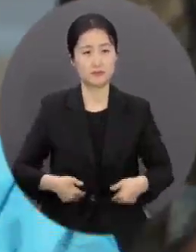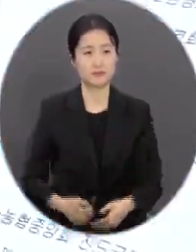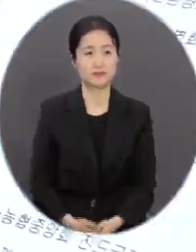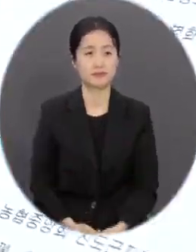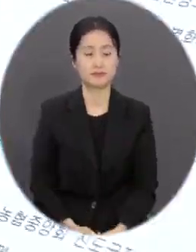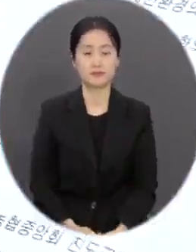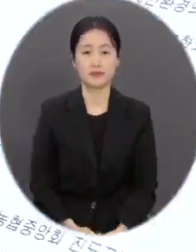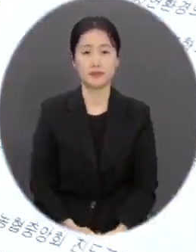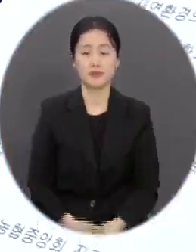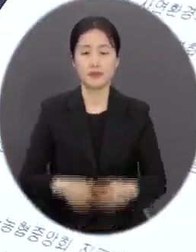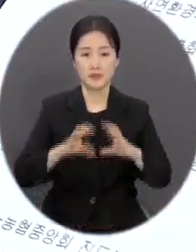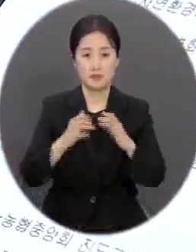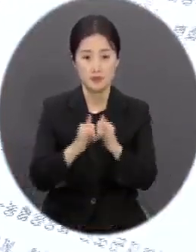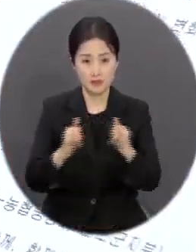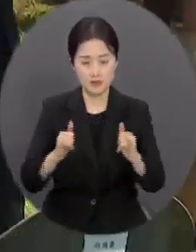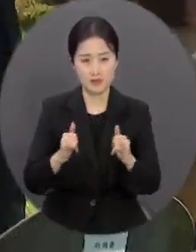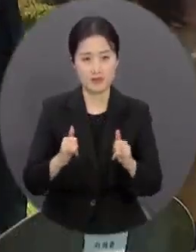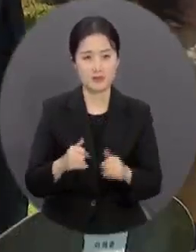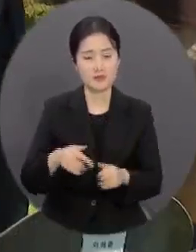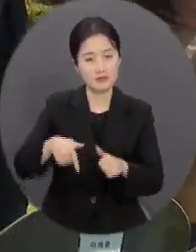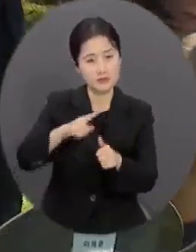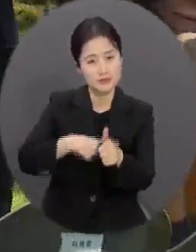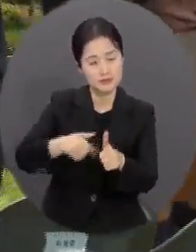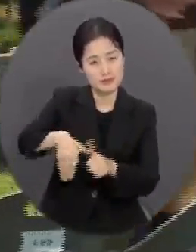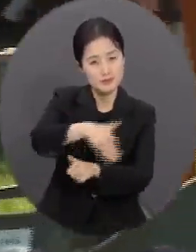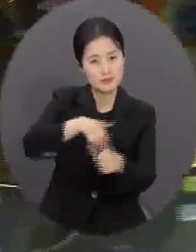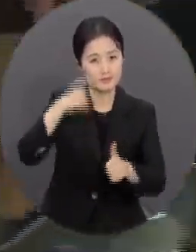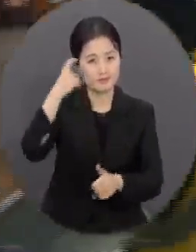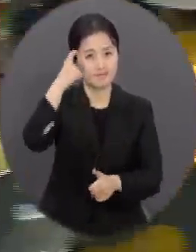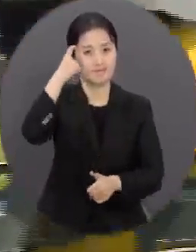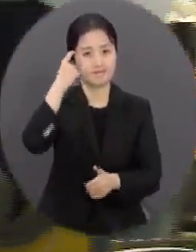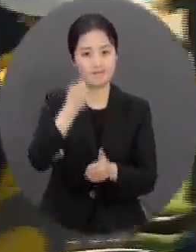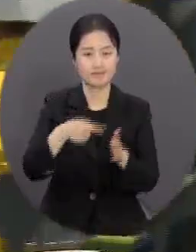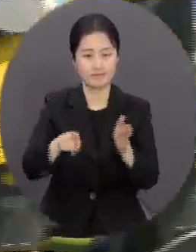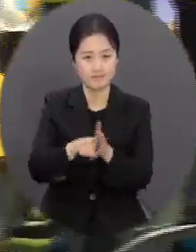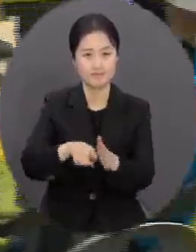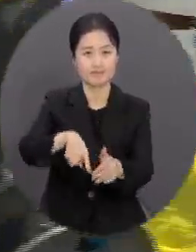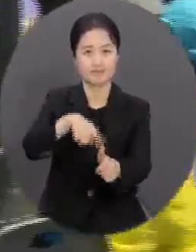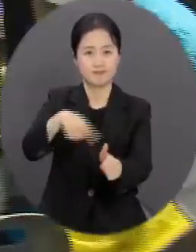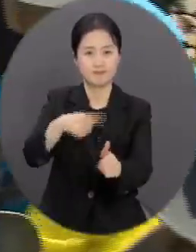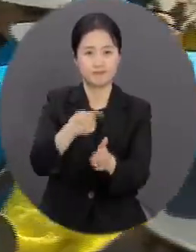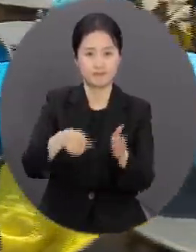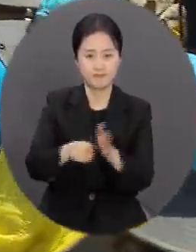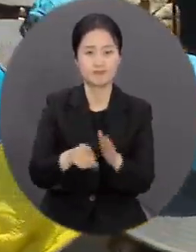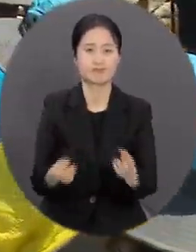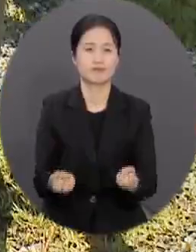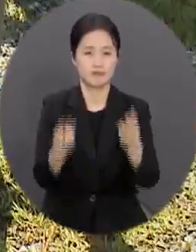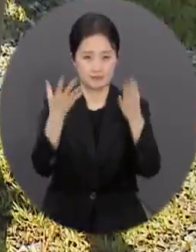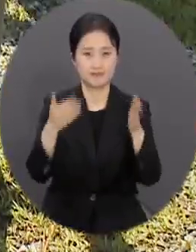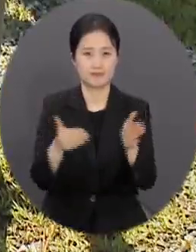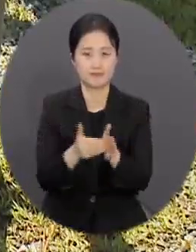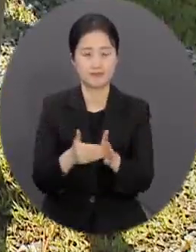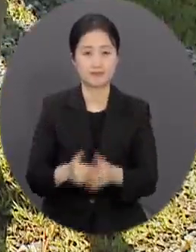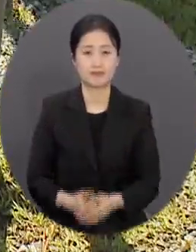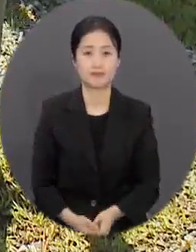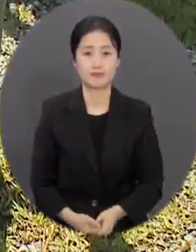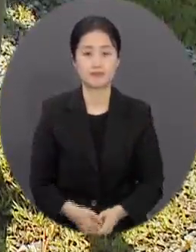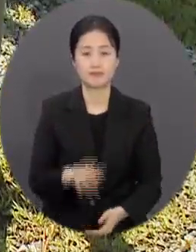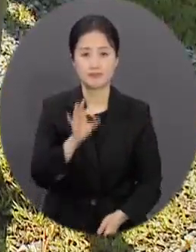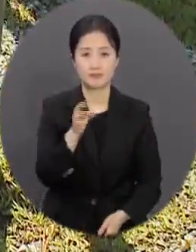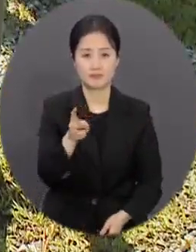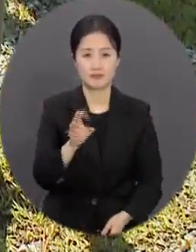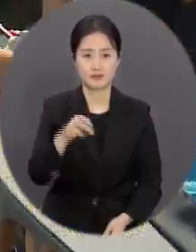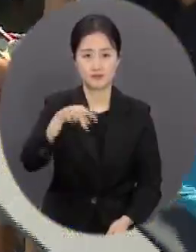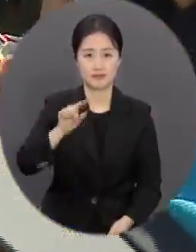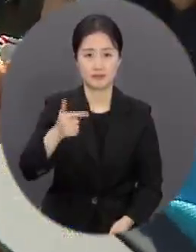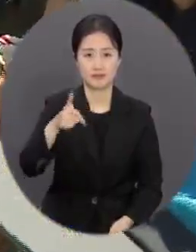육성하기 위한 기후변화 환경교육의 하나로 공생의 바닷길 공동실천 선포 행사를 가졌습니다. 영산강 공생의